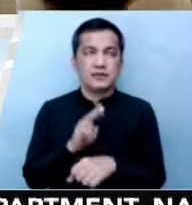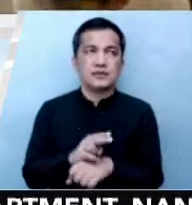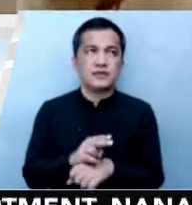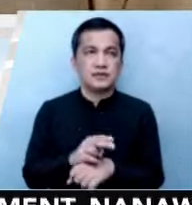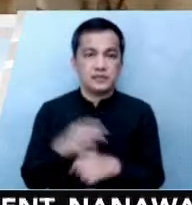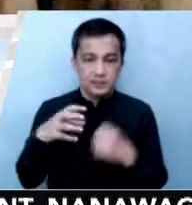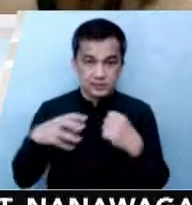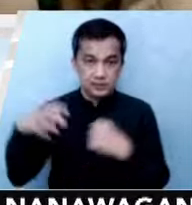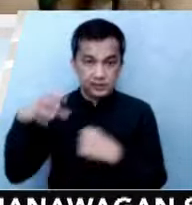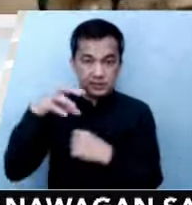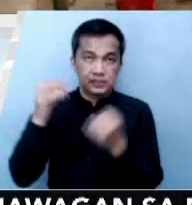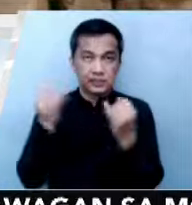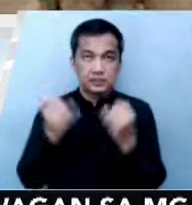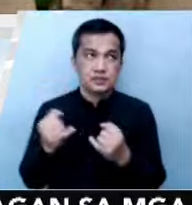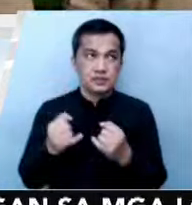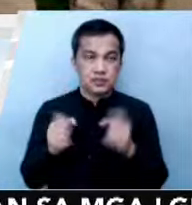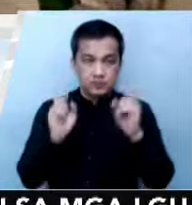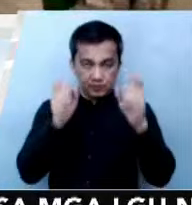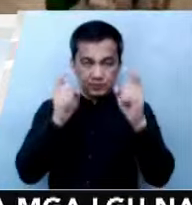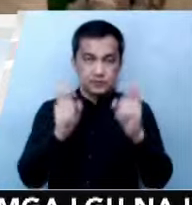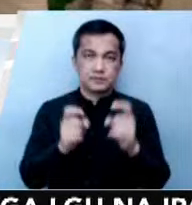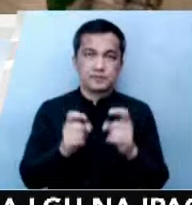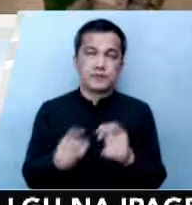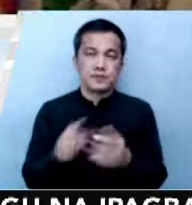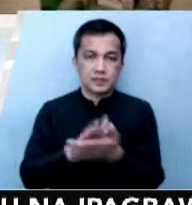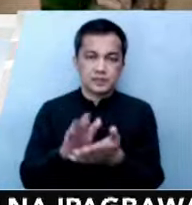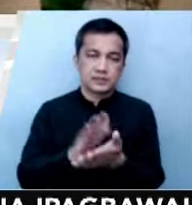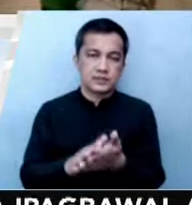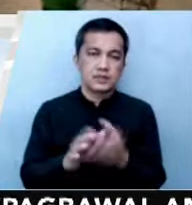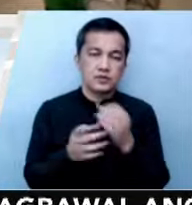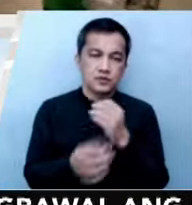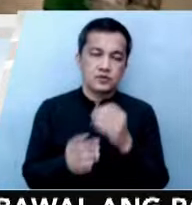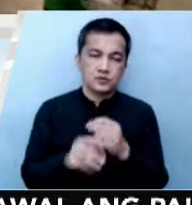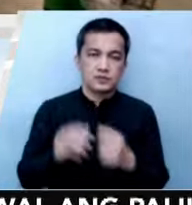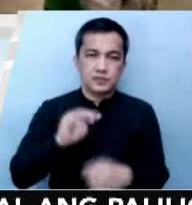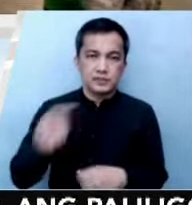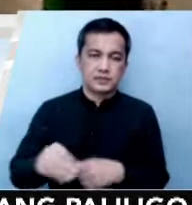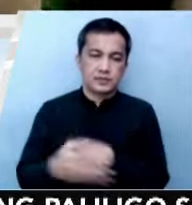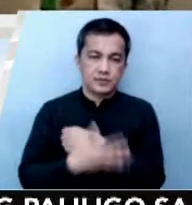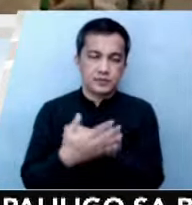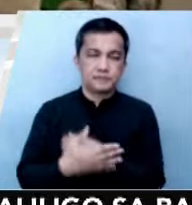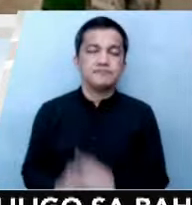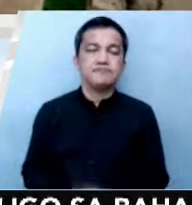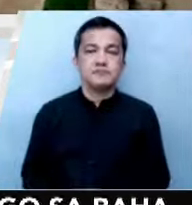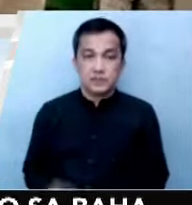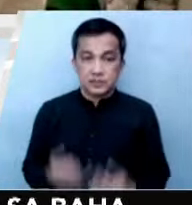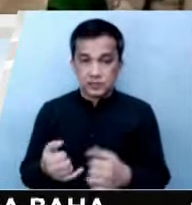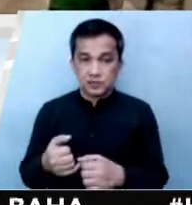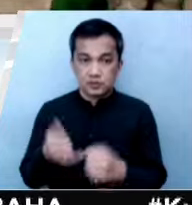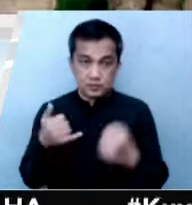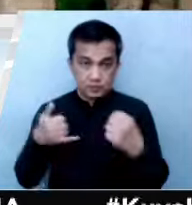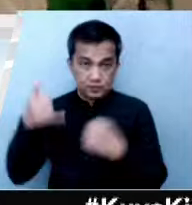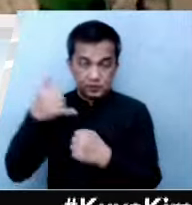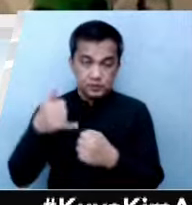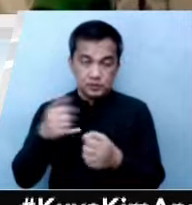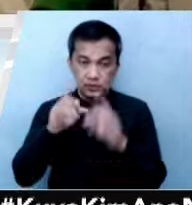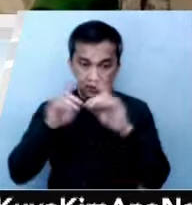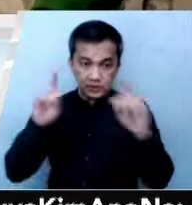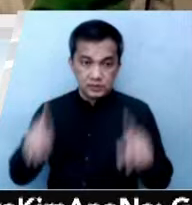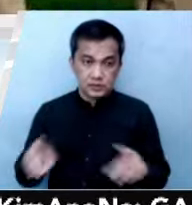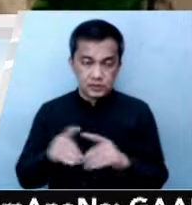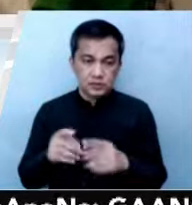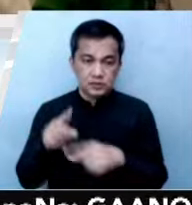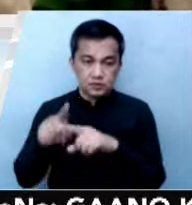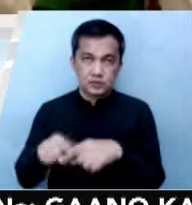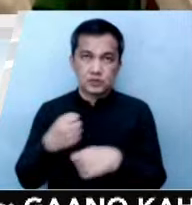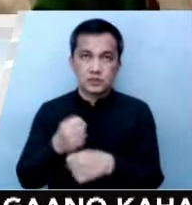images para mapabilis yung pag-clean up natin ng oil sa Manila Bay. Sa ngayon, para makakuha tayo ng satellite data, nakadepende tayo sa gawang Pinoy na Diwata